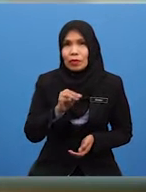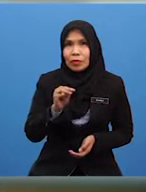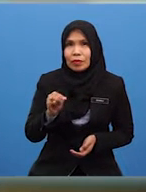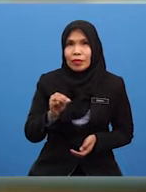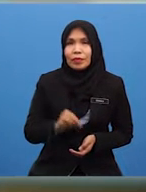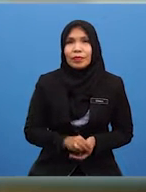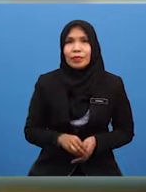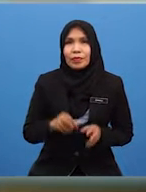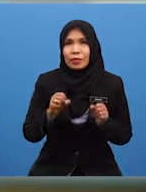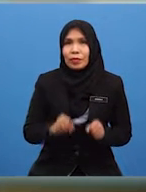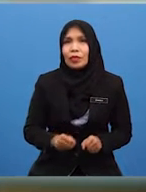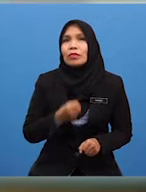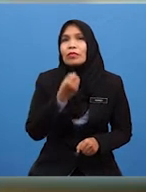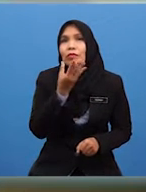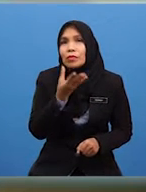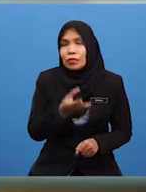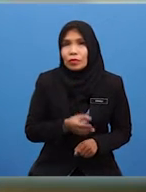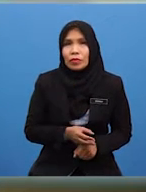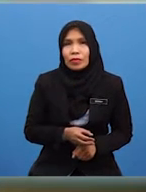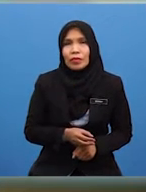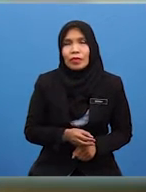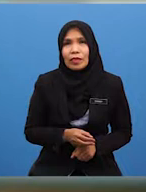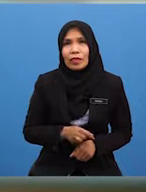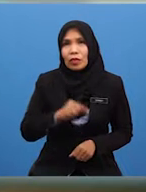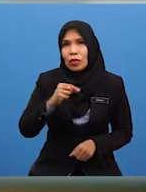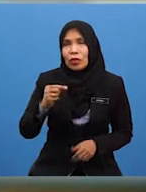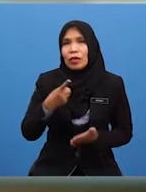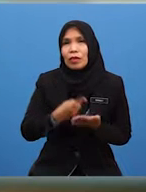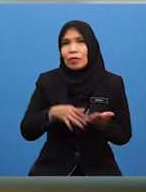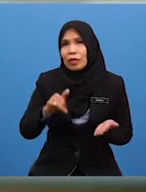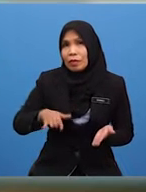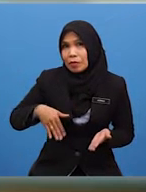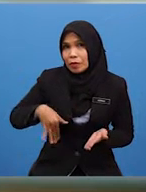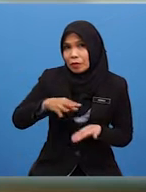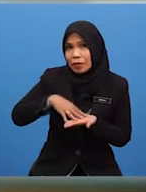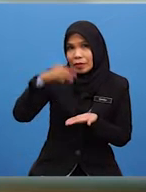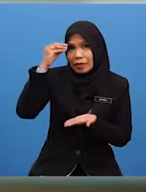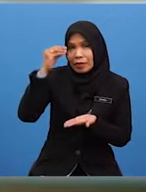Murid-murid, boleh sebutkan huruf apa yang belum kita belajar?